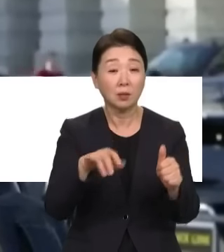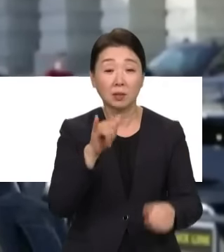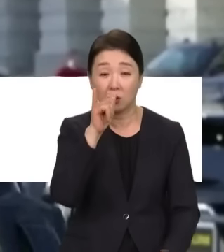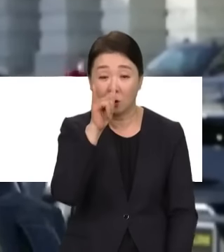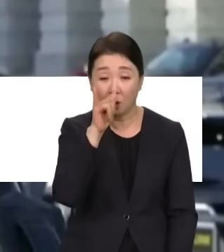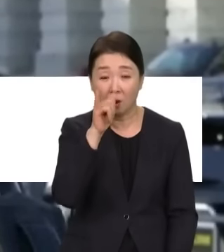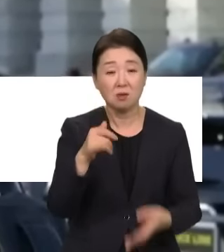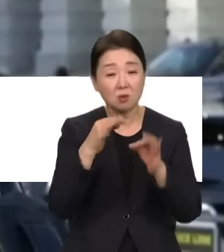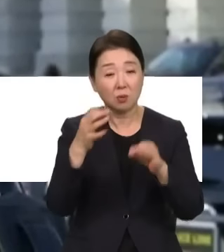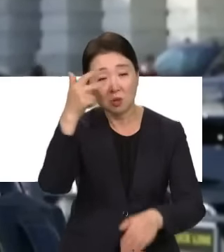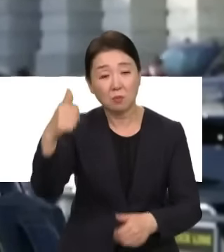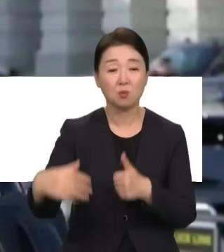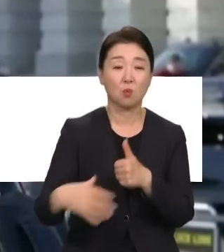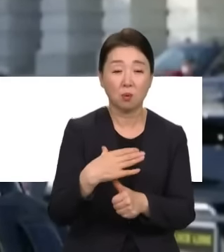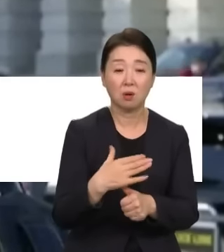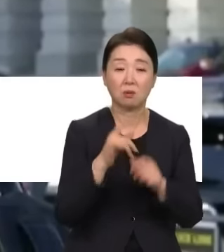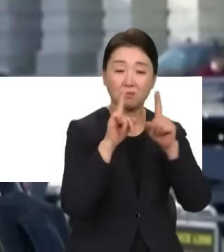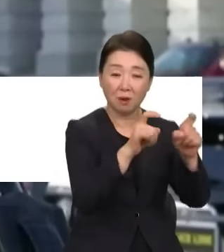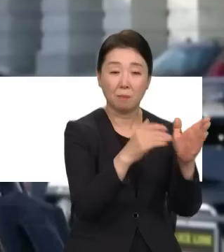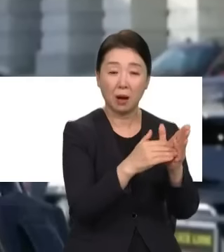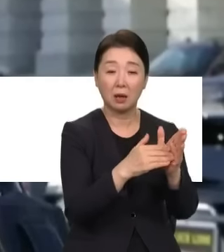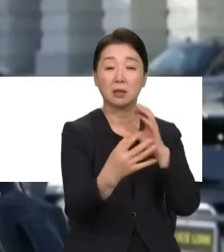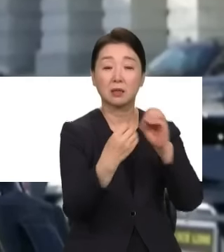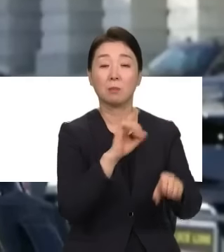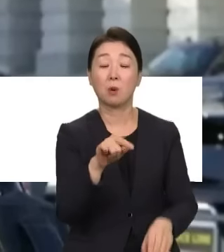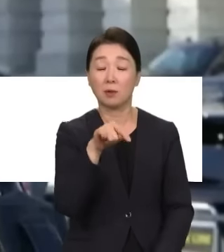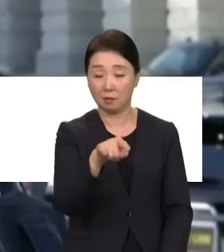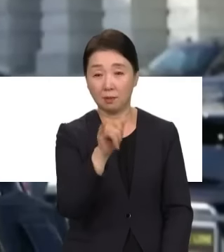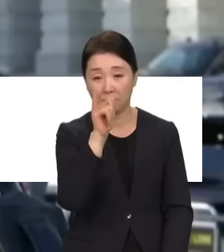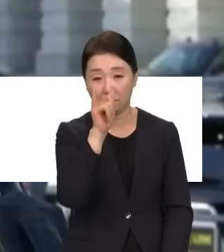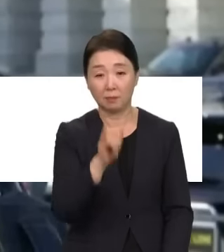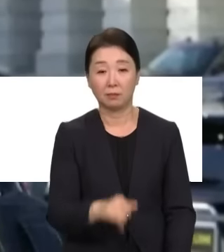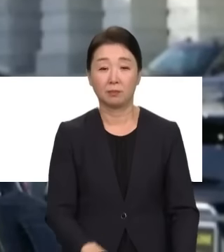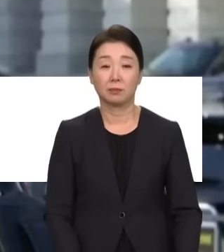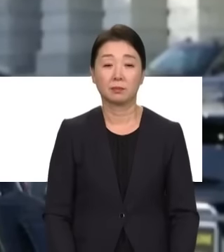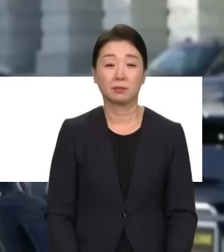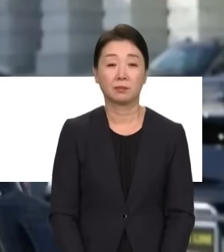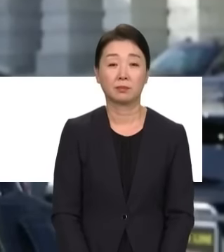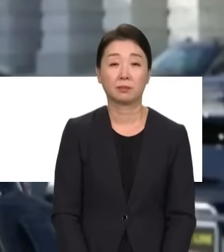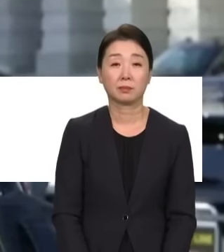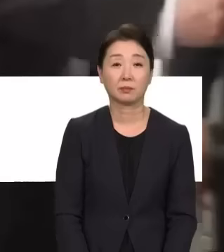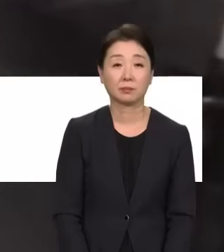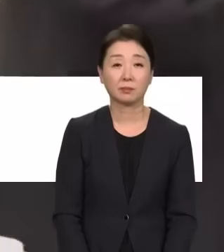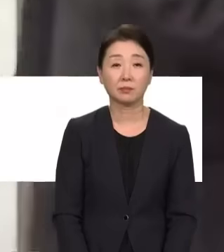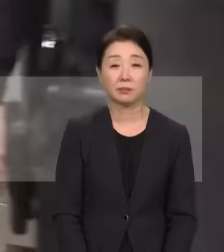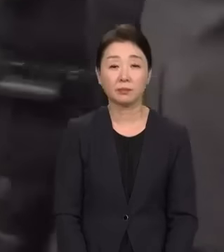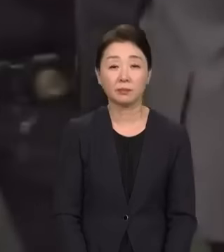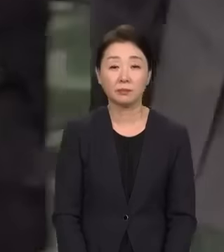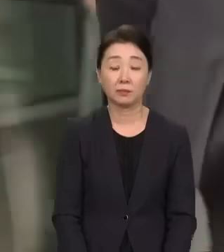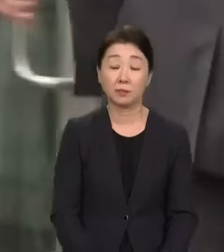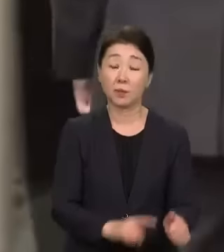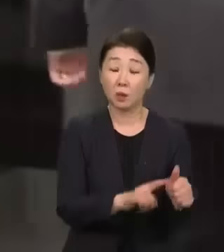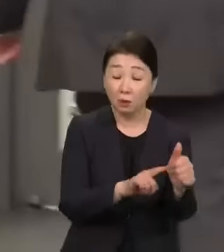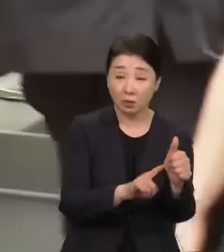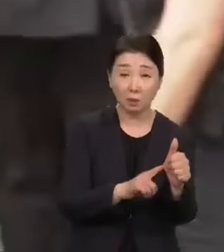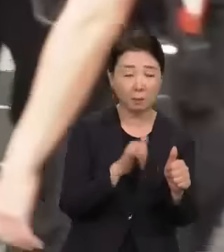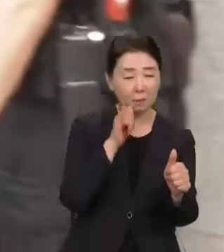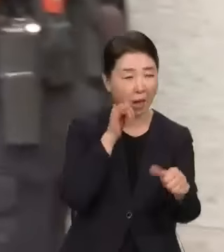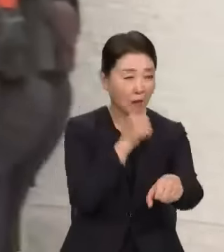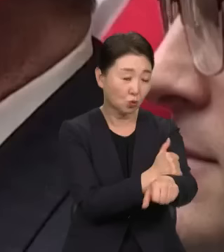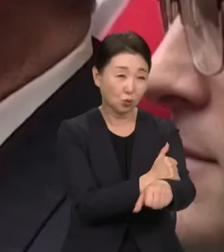shouting, Where's Hunter? Well, here's my answer. I am here. 헌터는 마약 중독